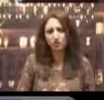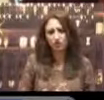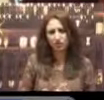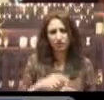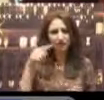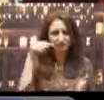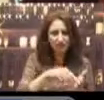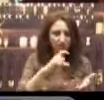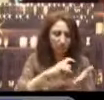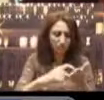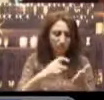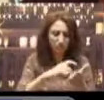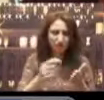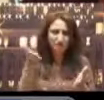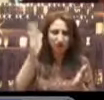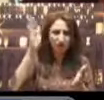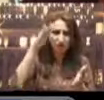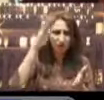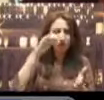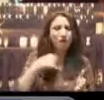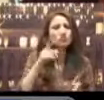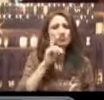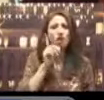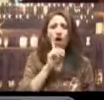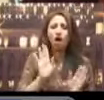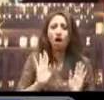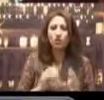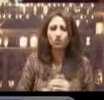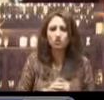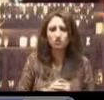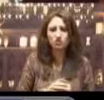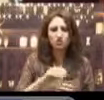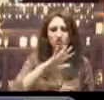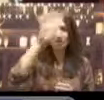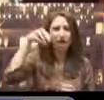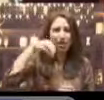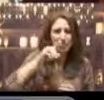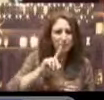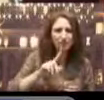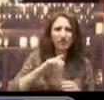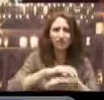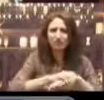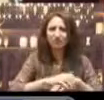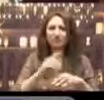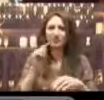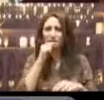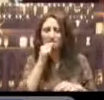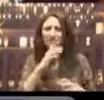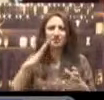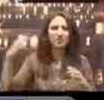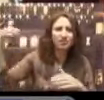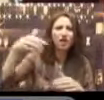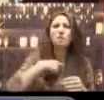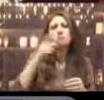مشاهد زياده شويه او مشاهد فيها خدش حال الناس او مشاهد تغضب ربنا سبحانه وتعالى من الاخر.